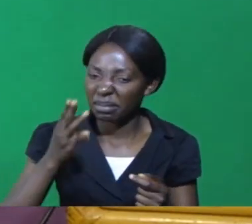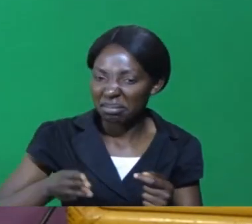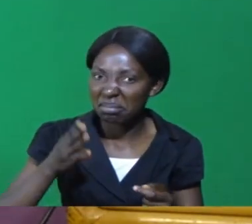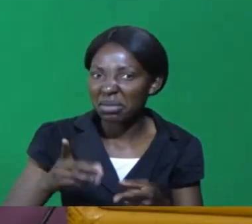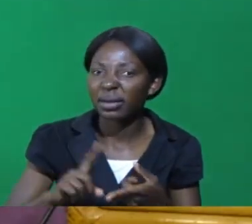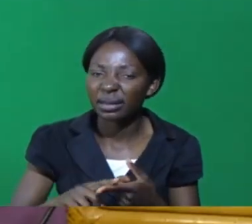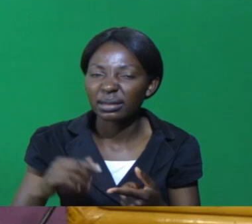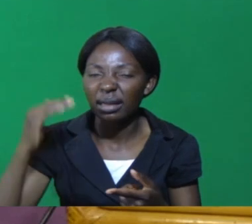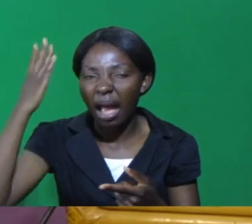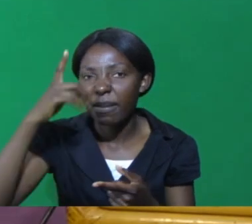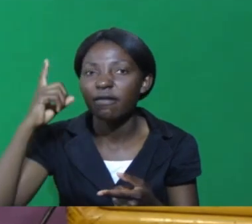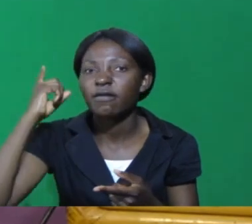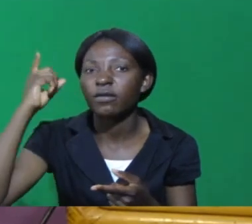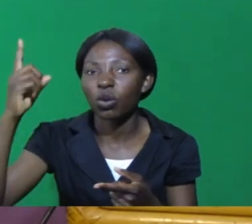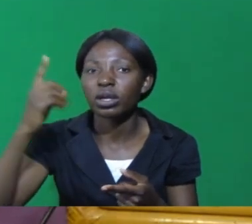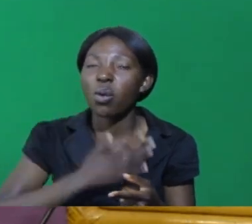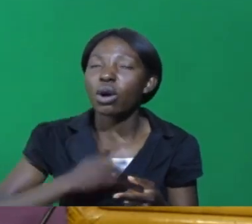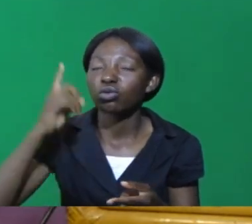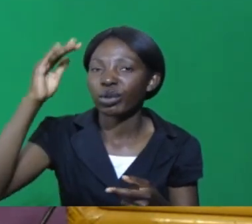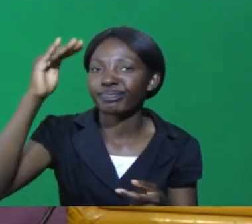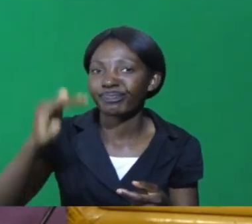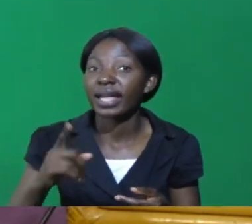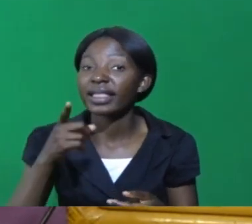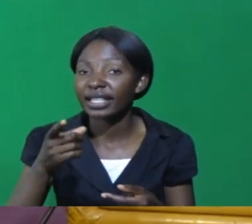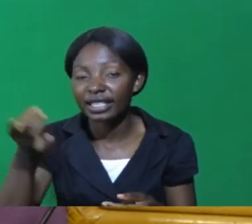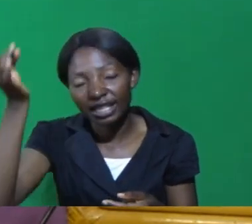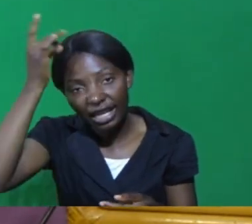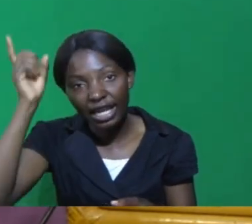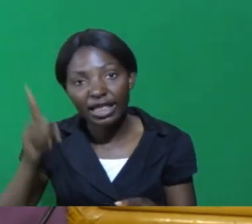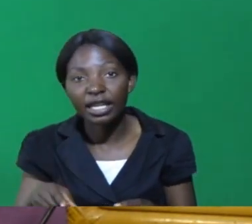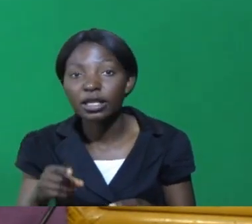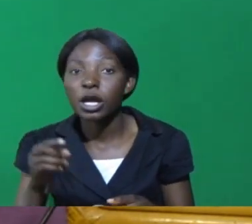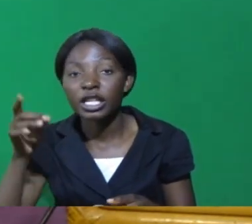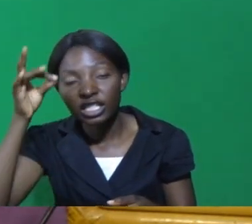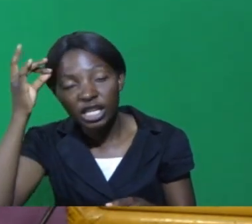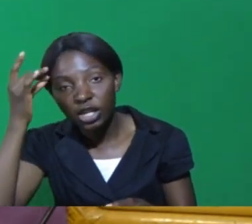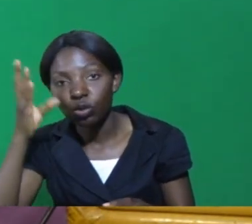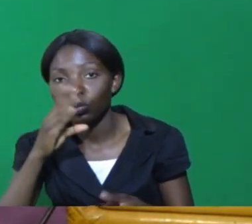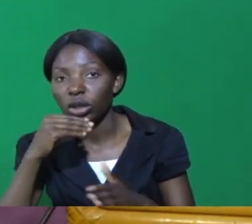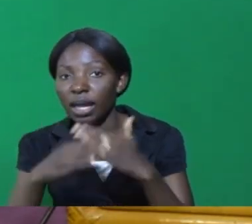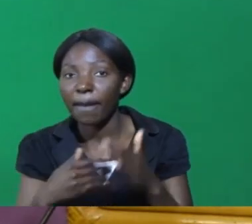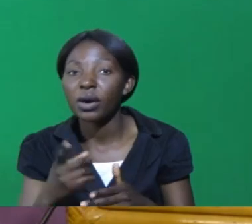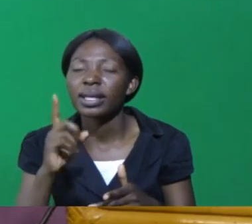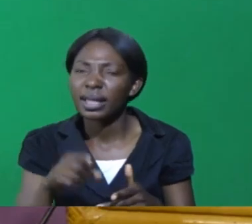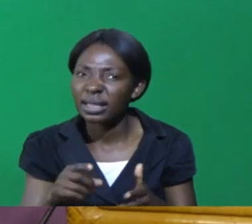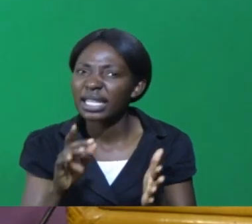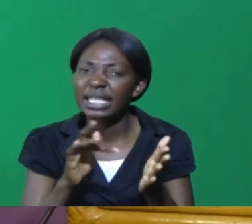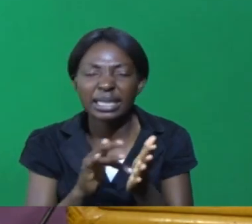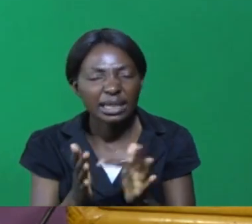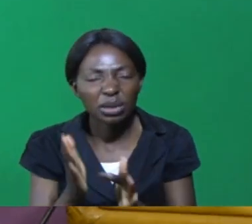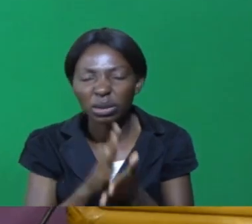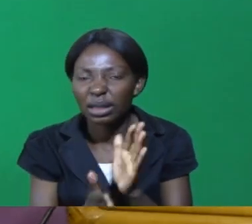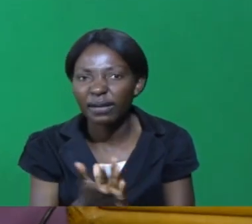achizvikwidziridza kana kuti achidzikisira Mwari. Ndiye mambo akaprofitwa naDhaniel. Ndiye mambo akanzi Jesu haasi